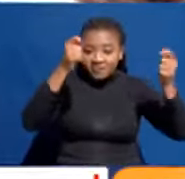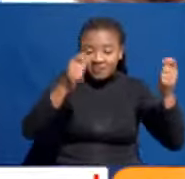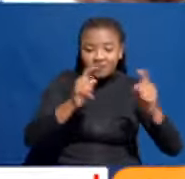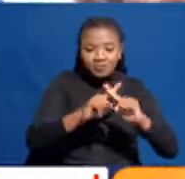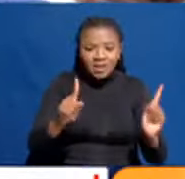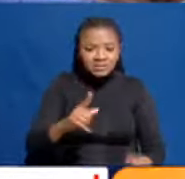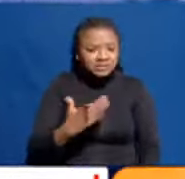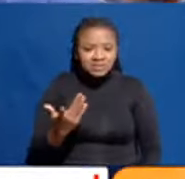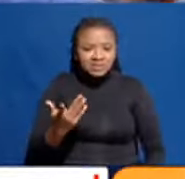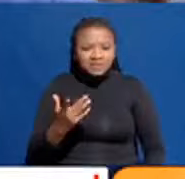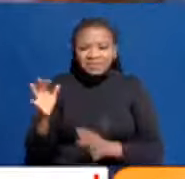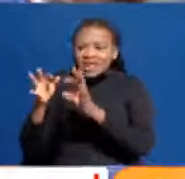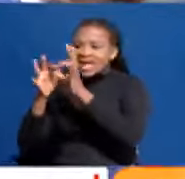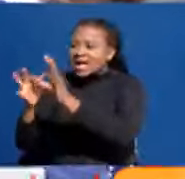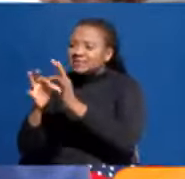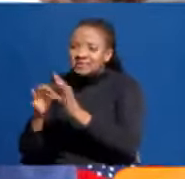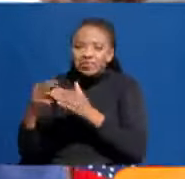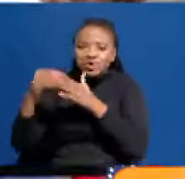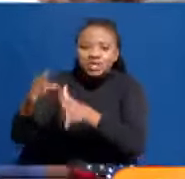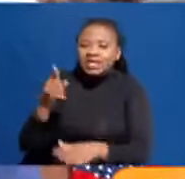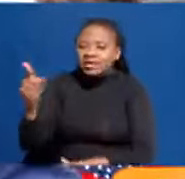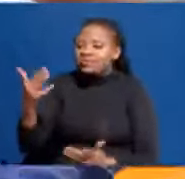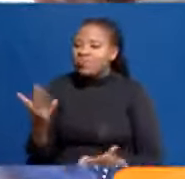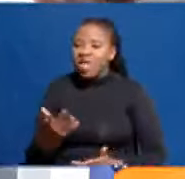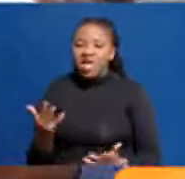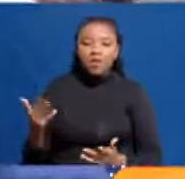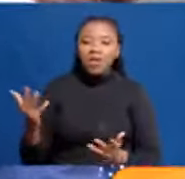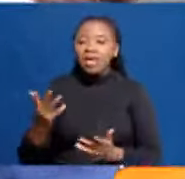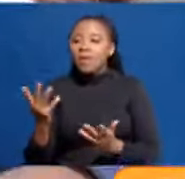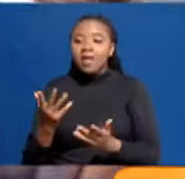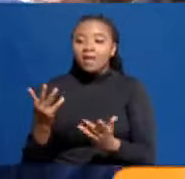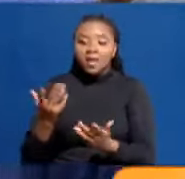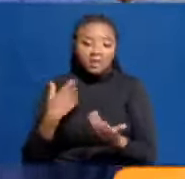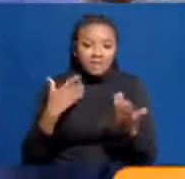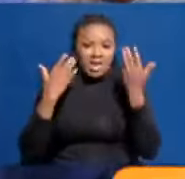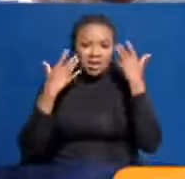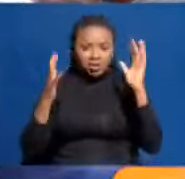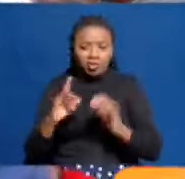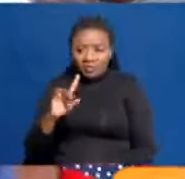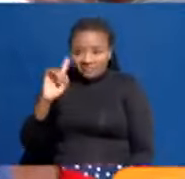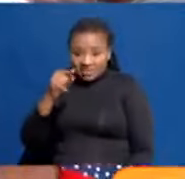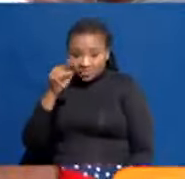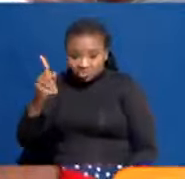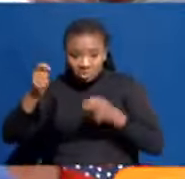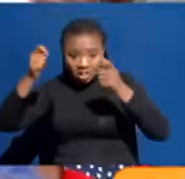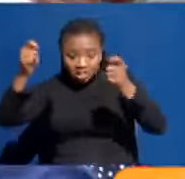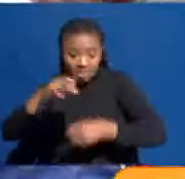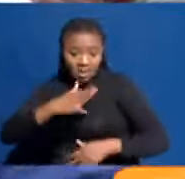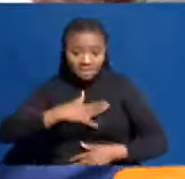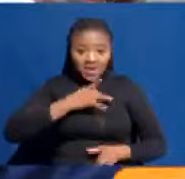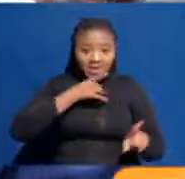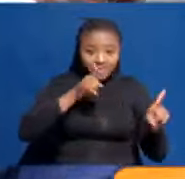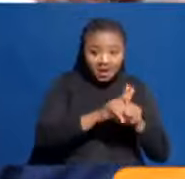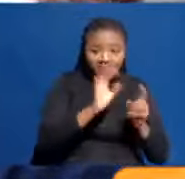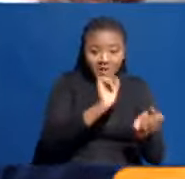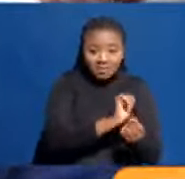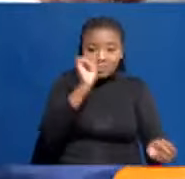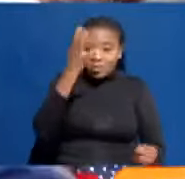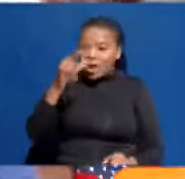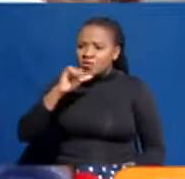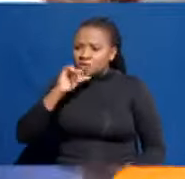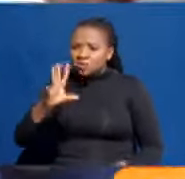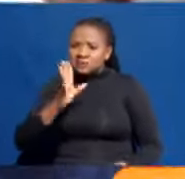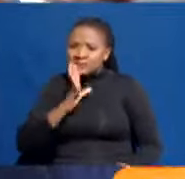kiongozi wa Azimio moja pahali ako. Kwa nini msifanye maandamano kwanza aashiliwe? Kwa nini hatuoni mkiingia kwa media